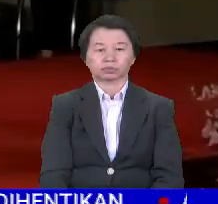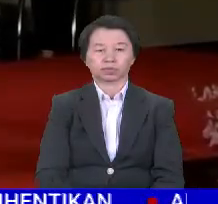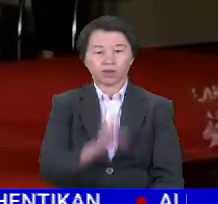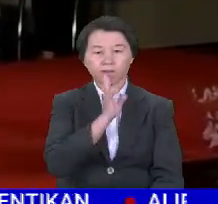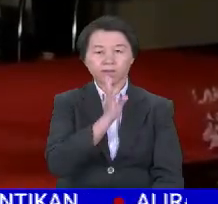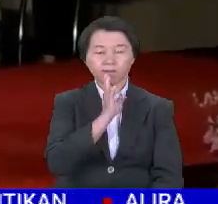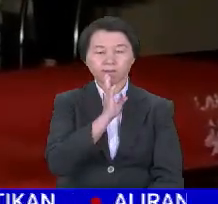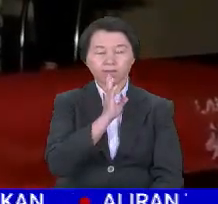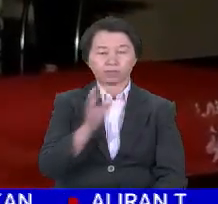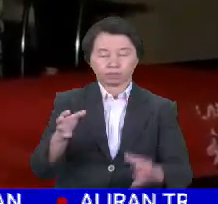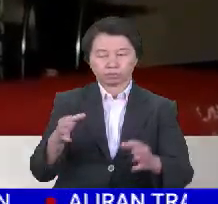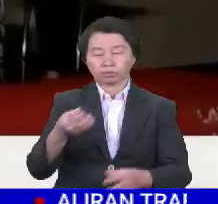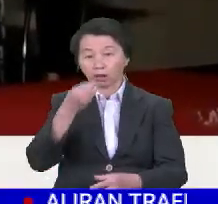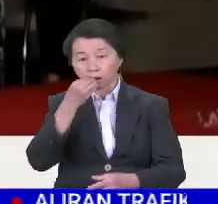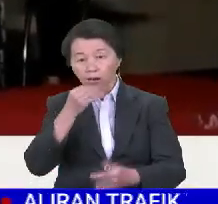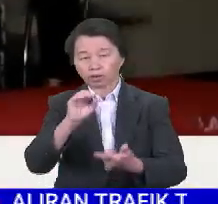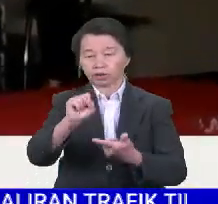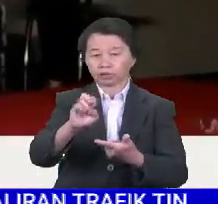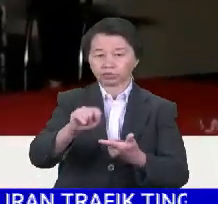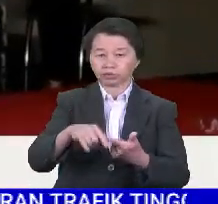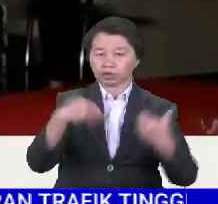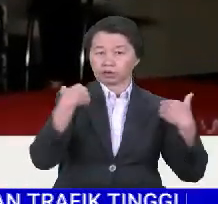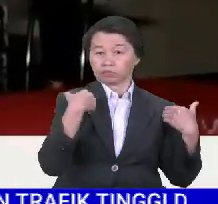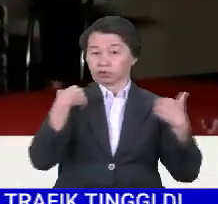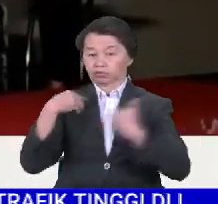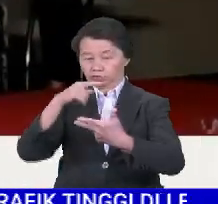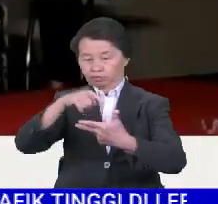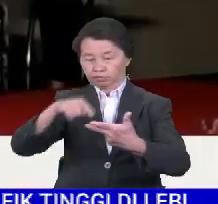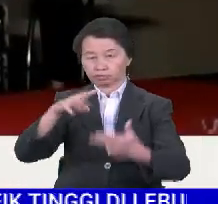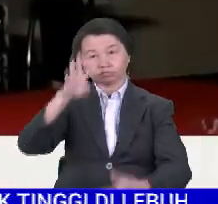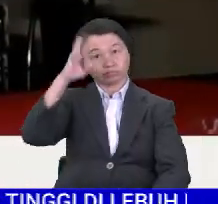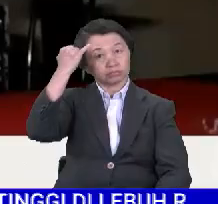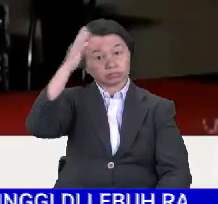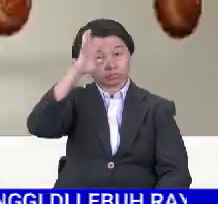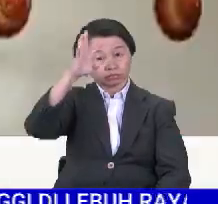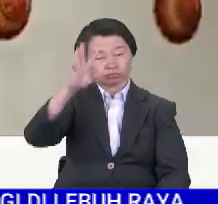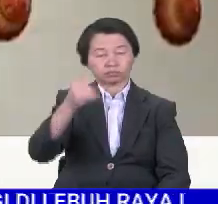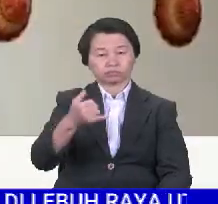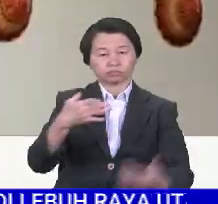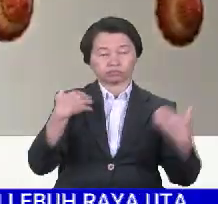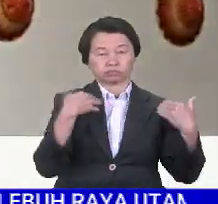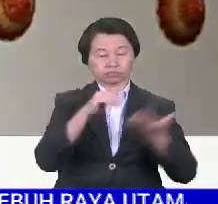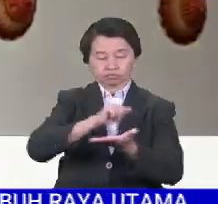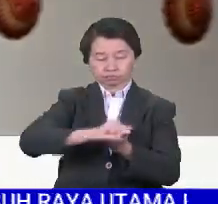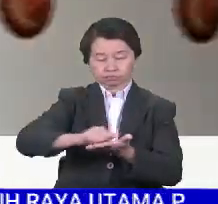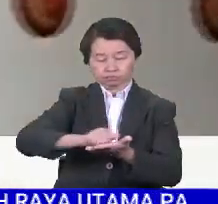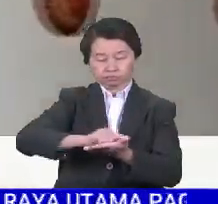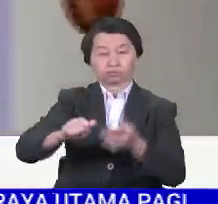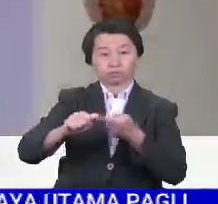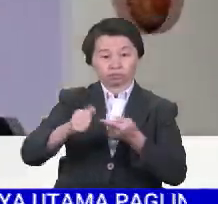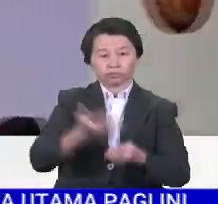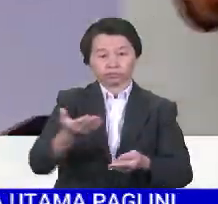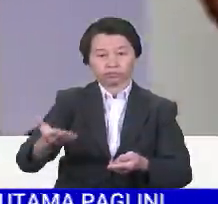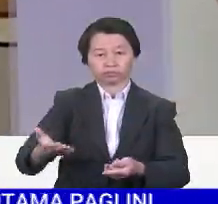Ujarnya, gabungan makanan, seni dan fesyen ini mencipta satu inovasi dan mahu batik linut diangkat sebagai